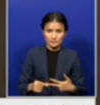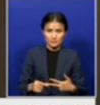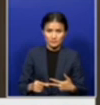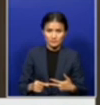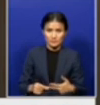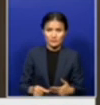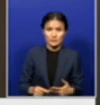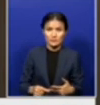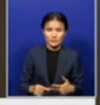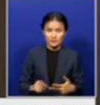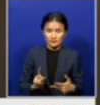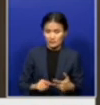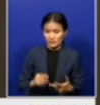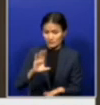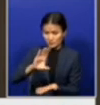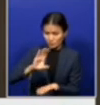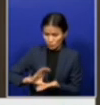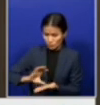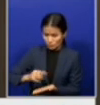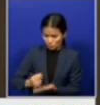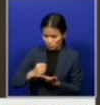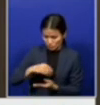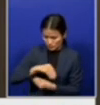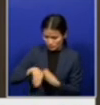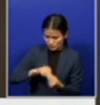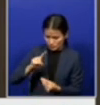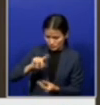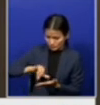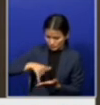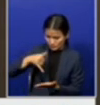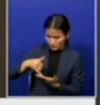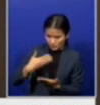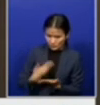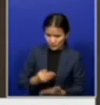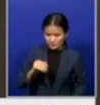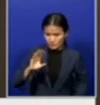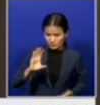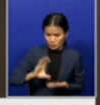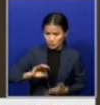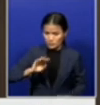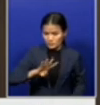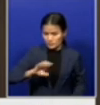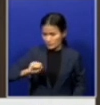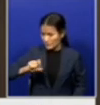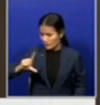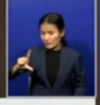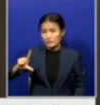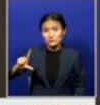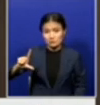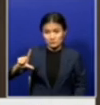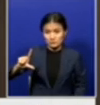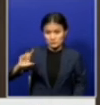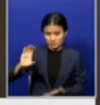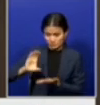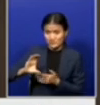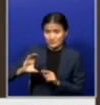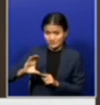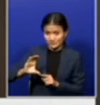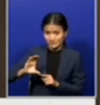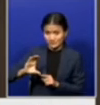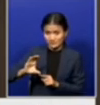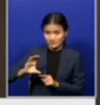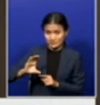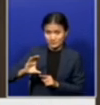ฟื้นฟูเศรษฐกิจเป็นจำนวนเงิน 400,000 ล้านบาทเงินก้อนนี้ต้องเรียนด้วยความเคารพ